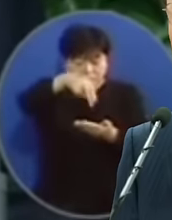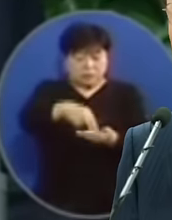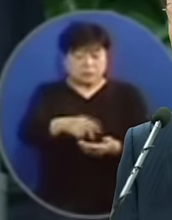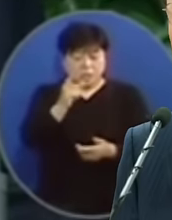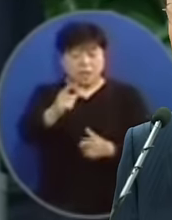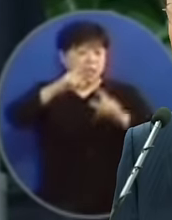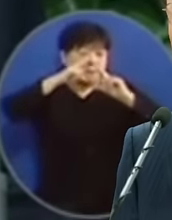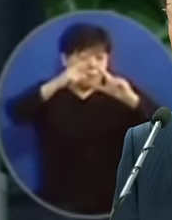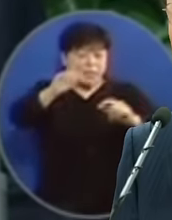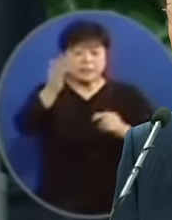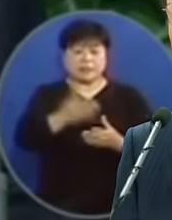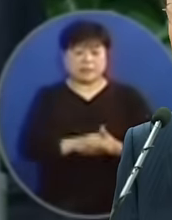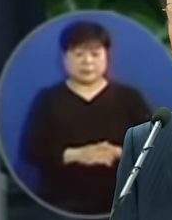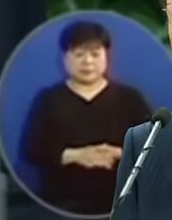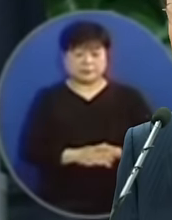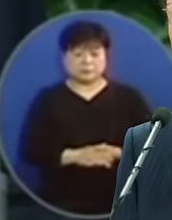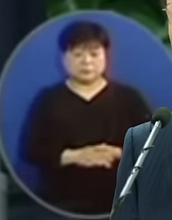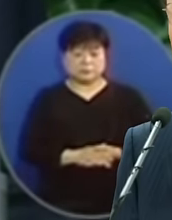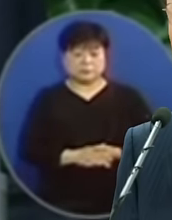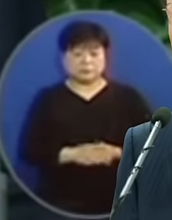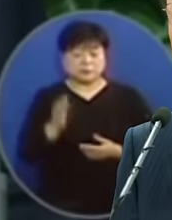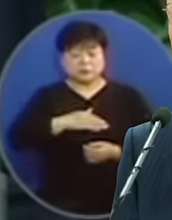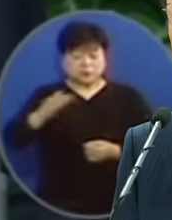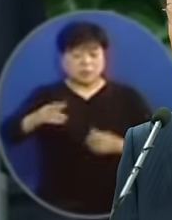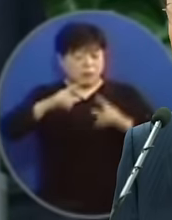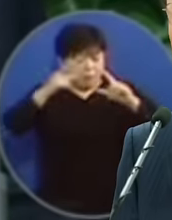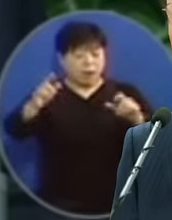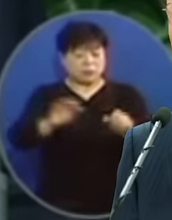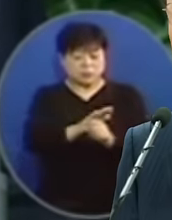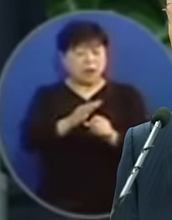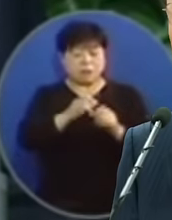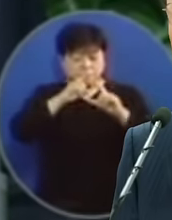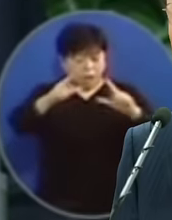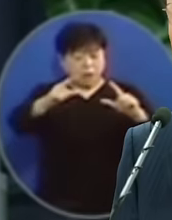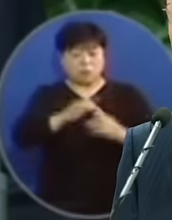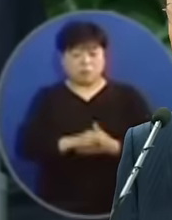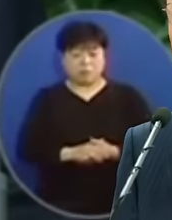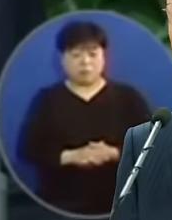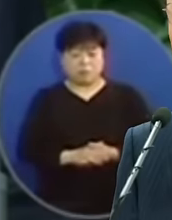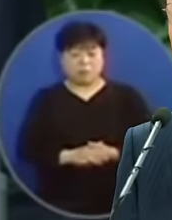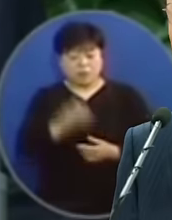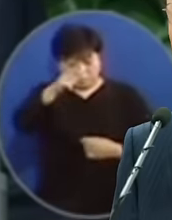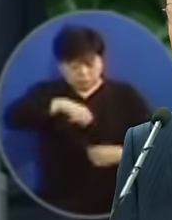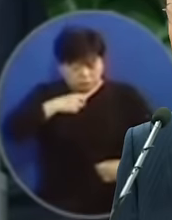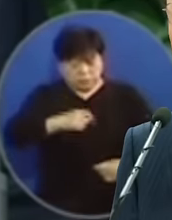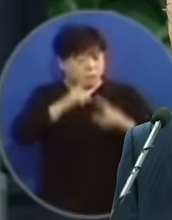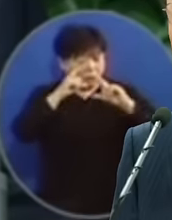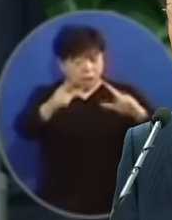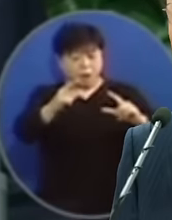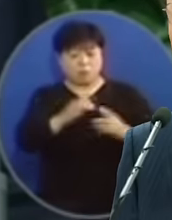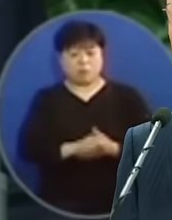강하게 말해야 되는 것입니다. 정의를 말하고 사랑을 말하고 의의를 말하고